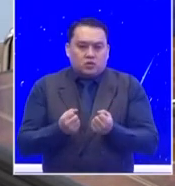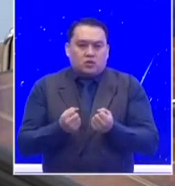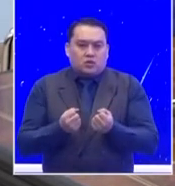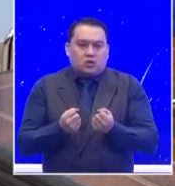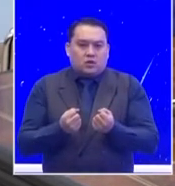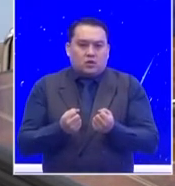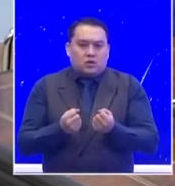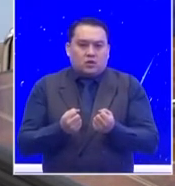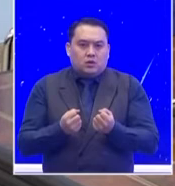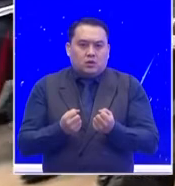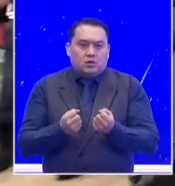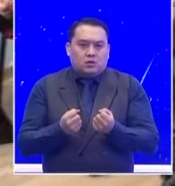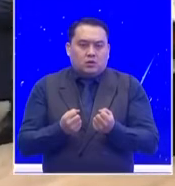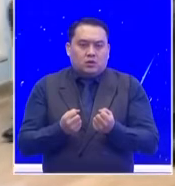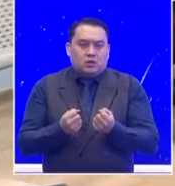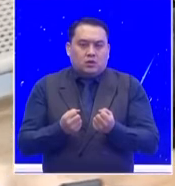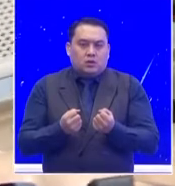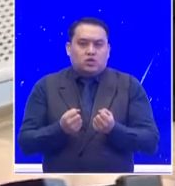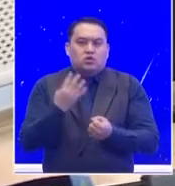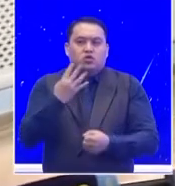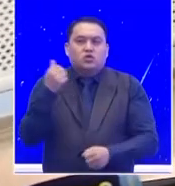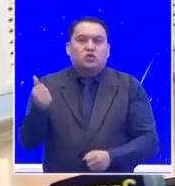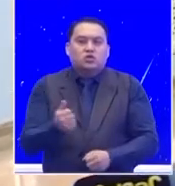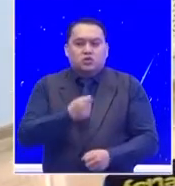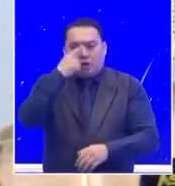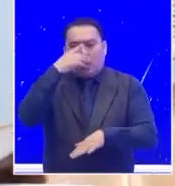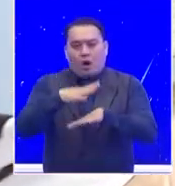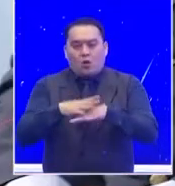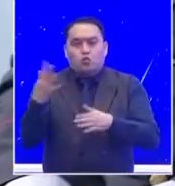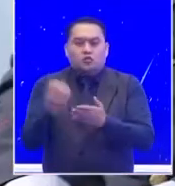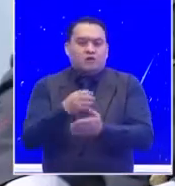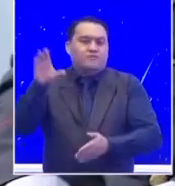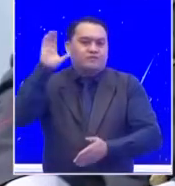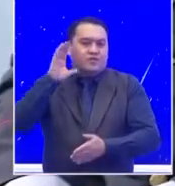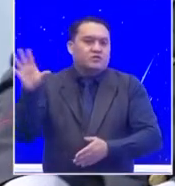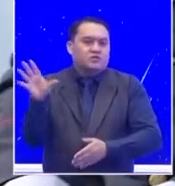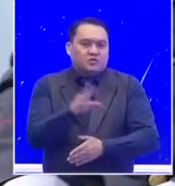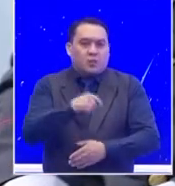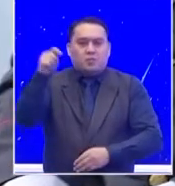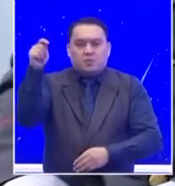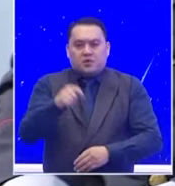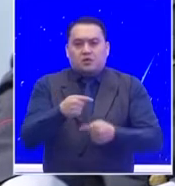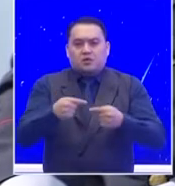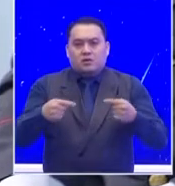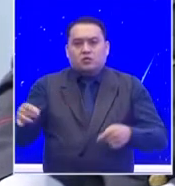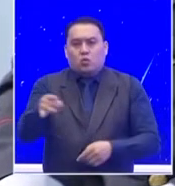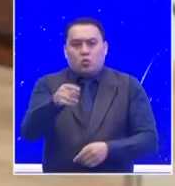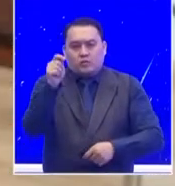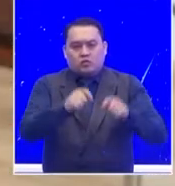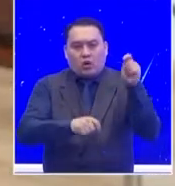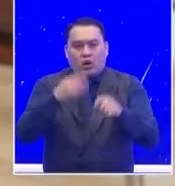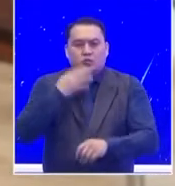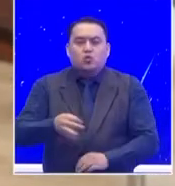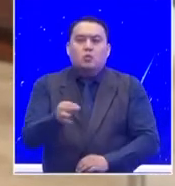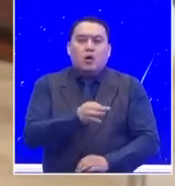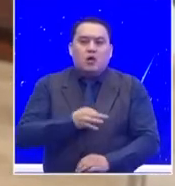этих. За долгих 4 часа Амандык Баталов успел выслушать всех граждан, прибывших из разных уголков Алматинской области.